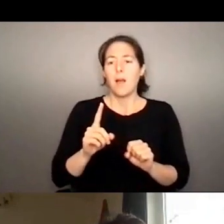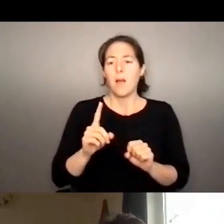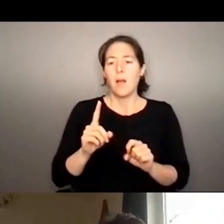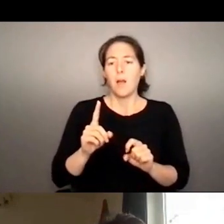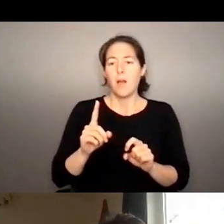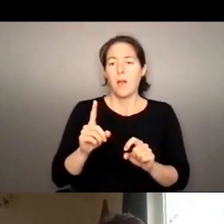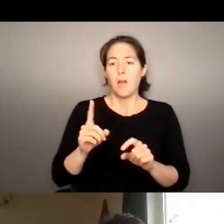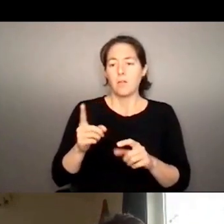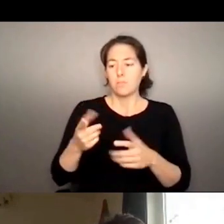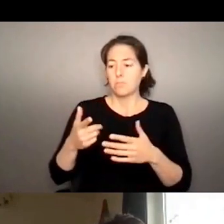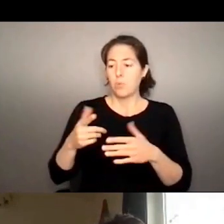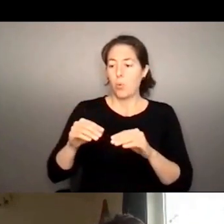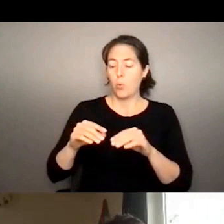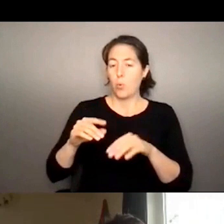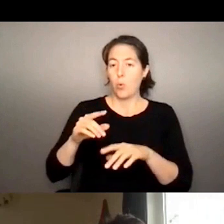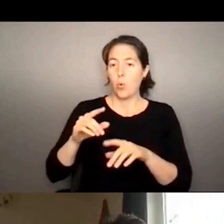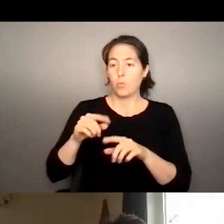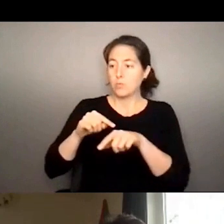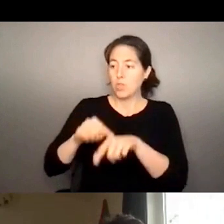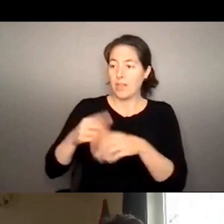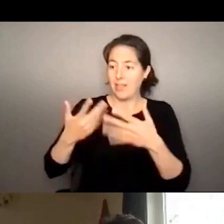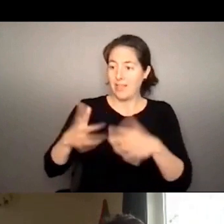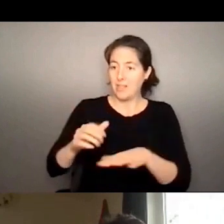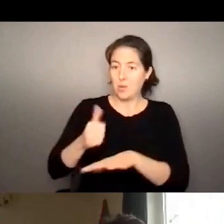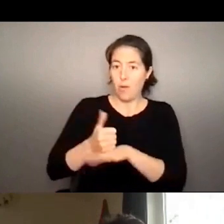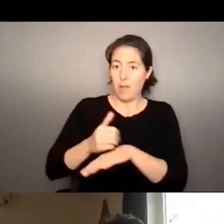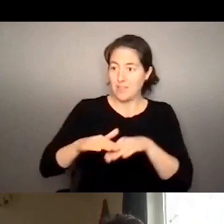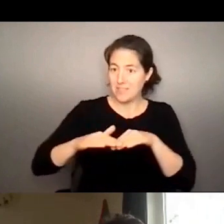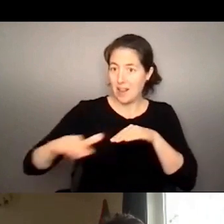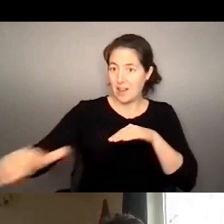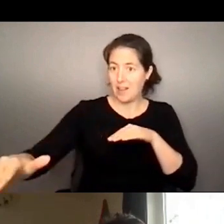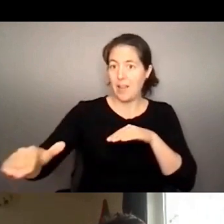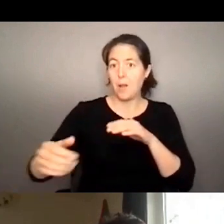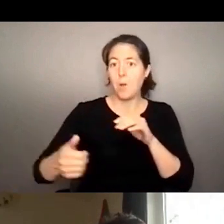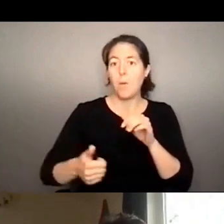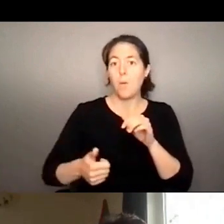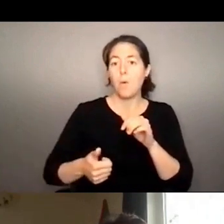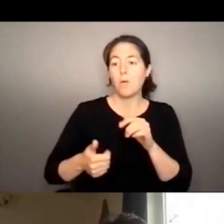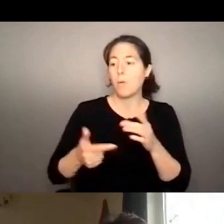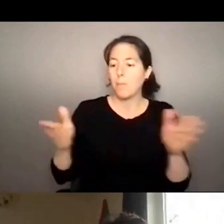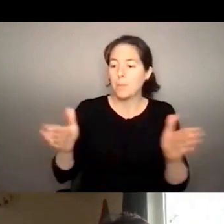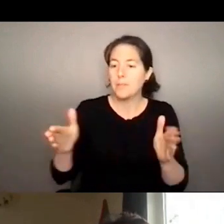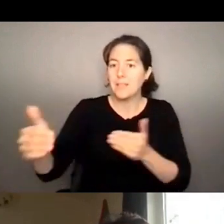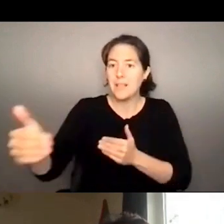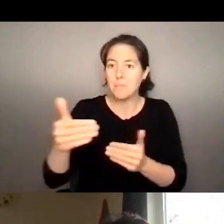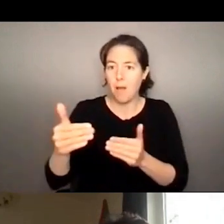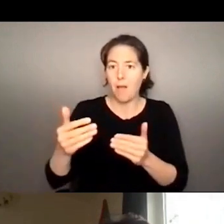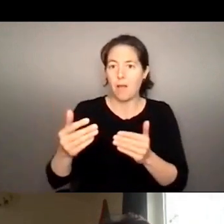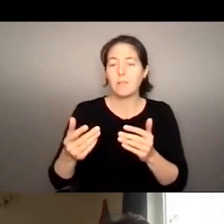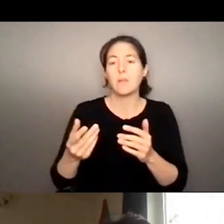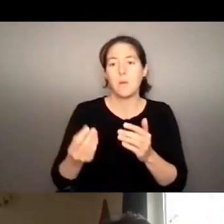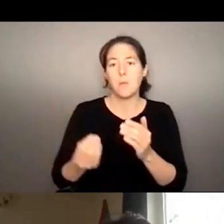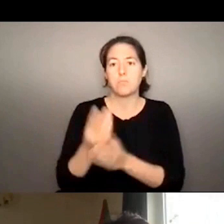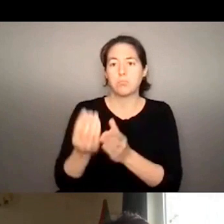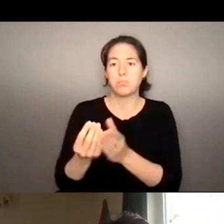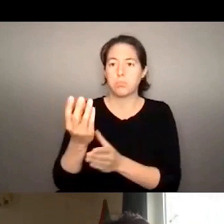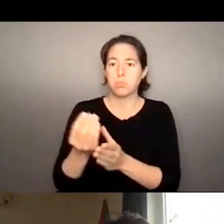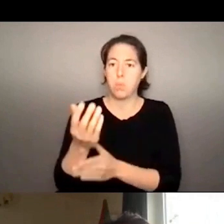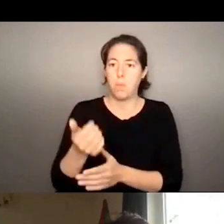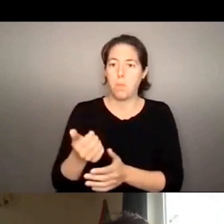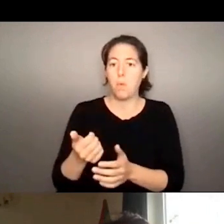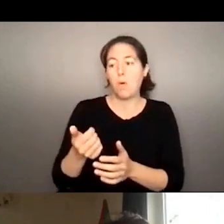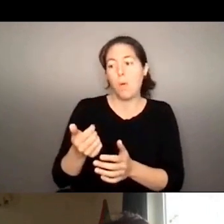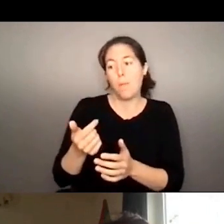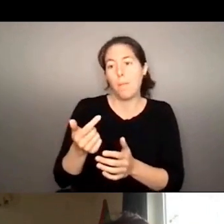déjà investie. Hein, c'est-à-dire que sur un espace restreint, bien, on cultive encore quelque chose d'autre. Hein,